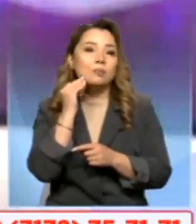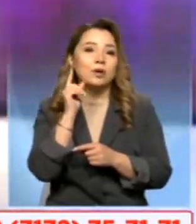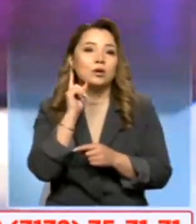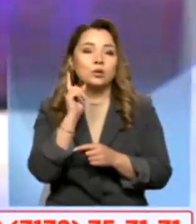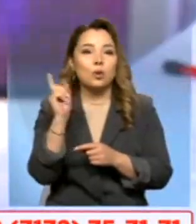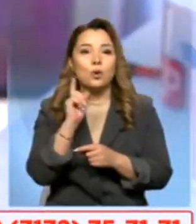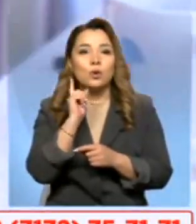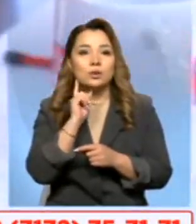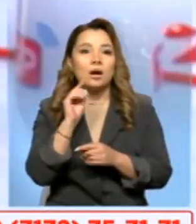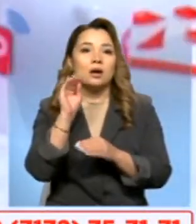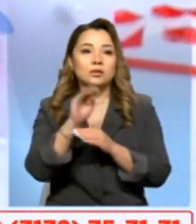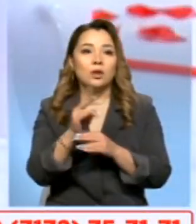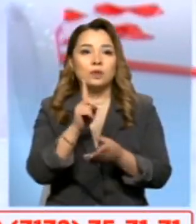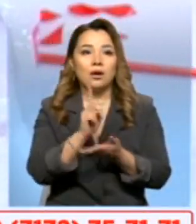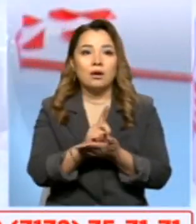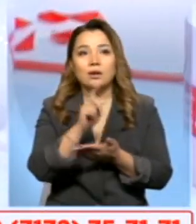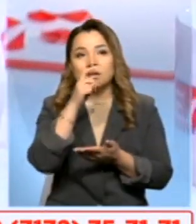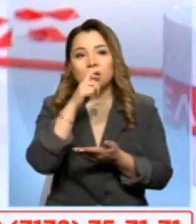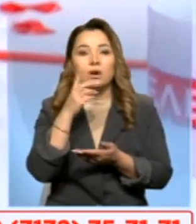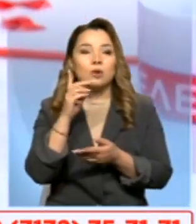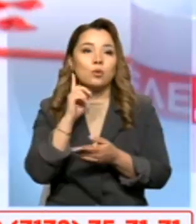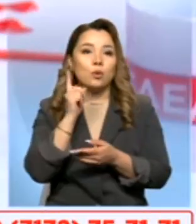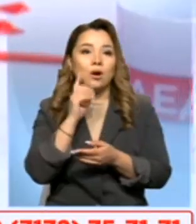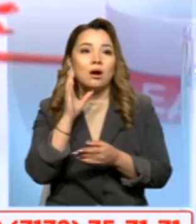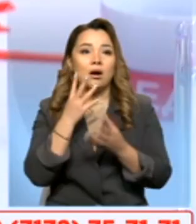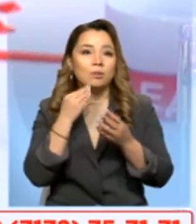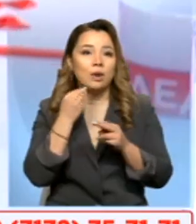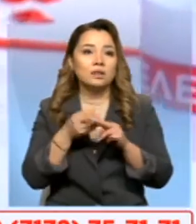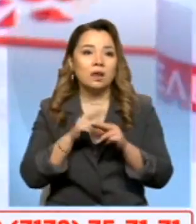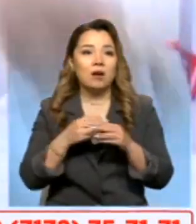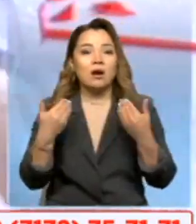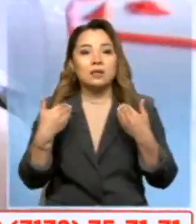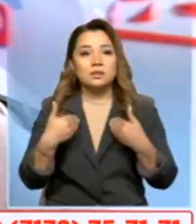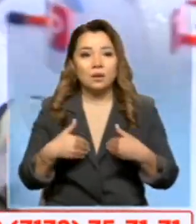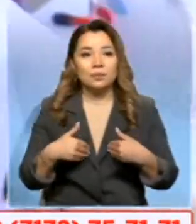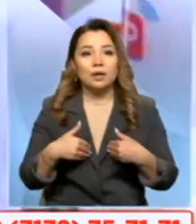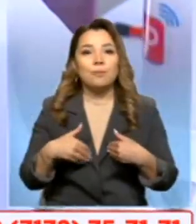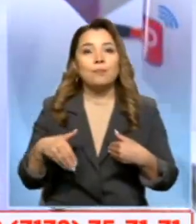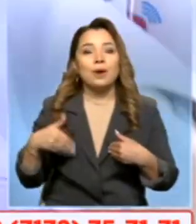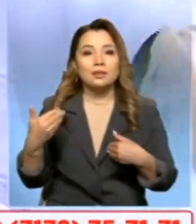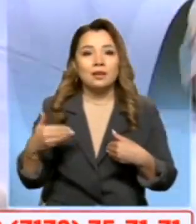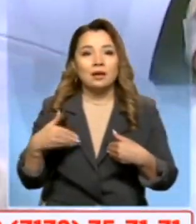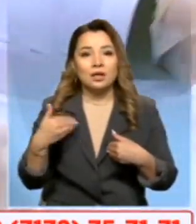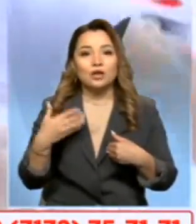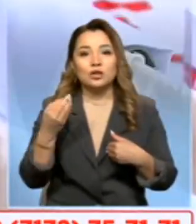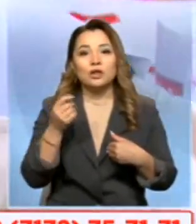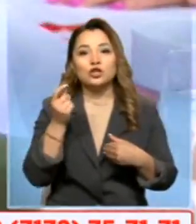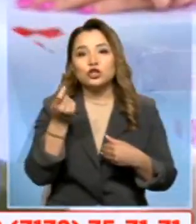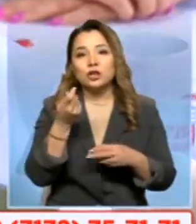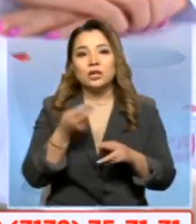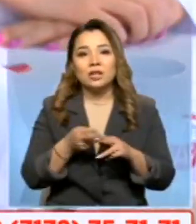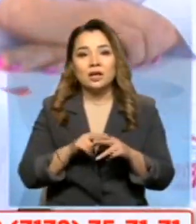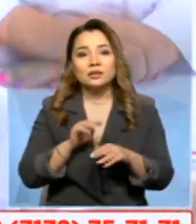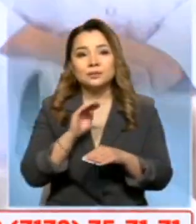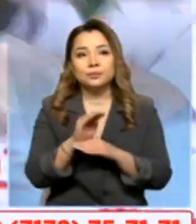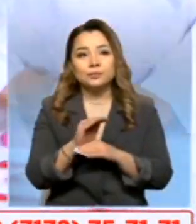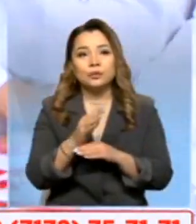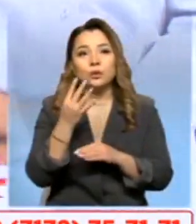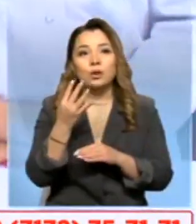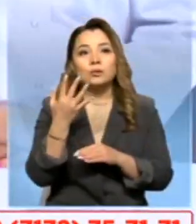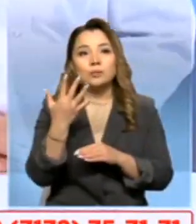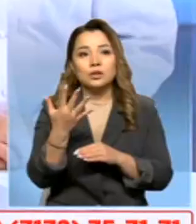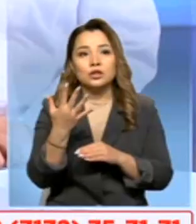қосамыз. Себебі бұл қышқыл көгалма біздің барлық ағзамызға пайдалы. Және кішкене